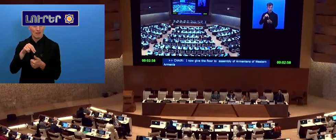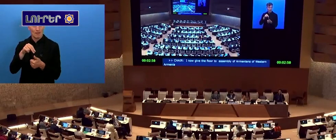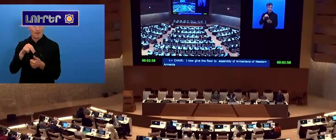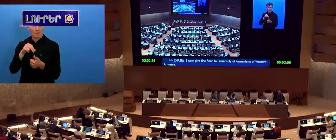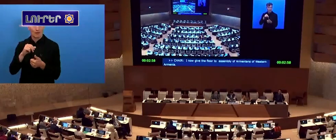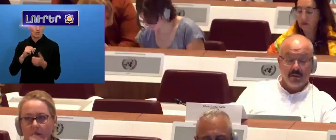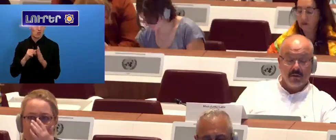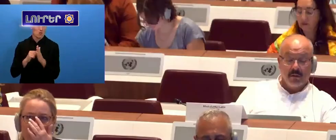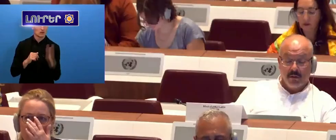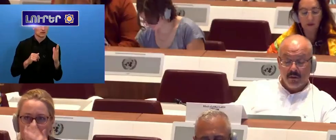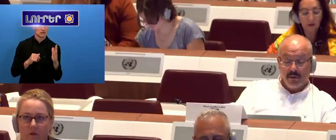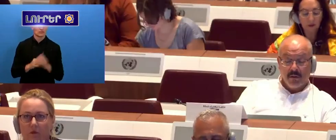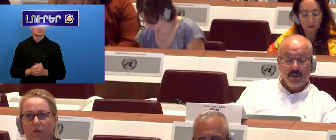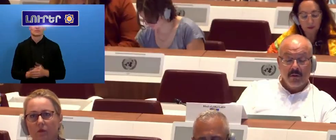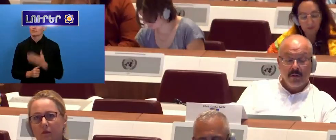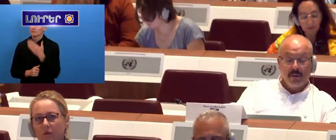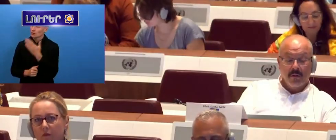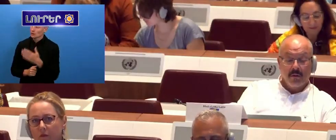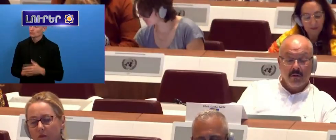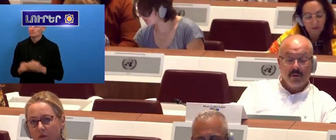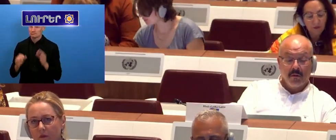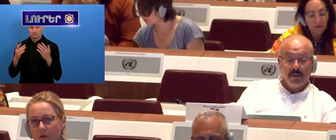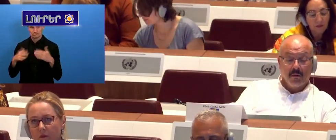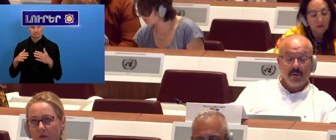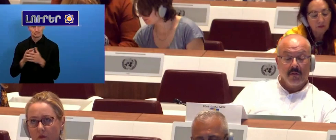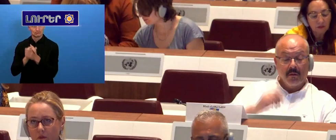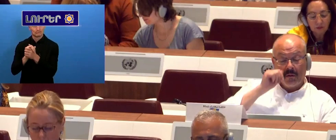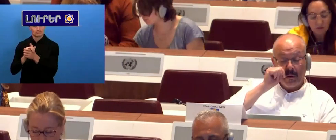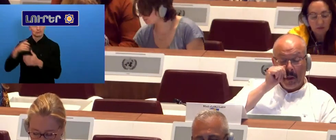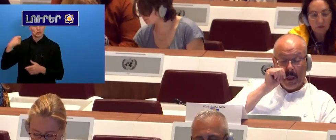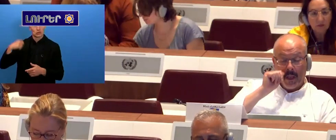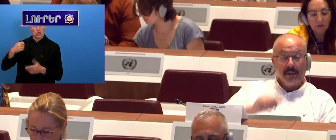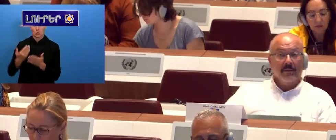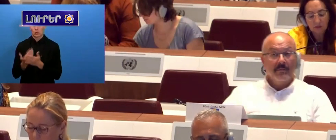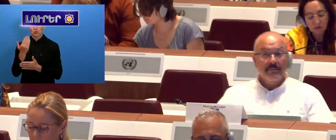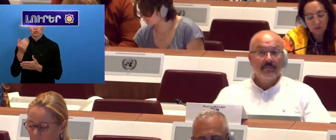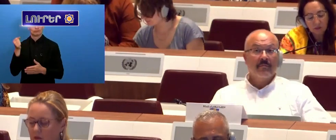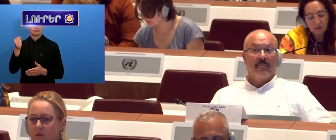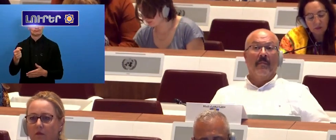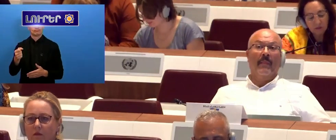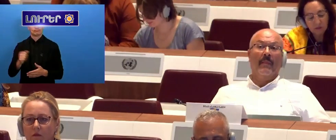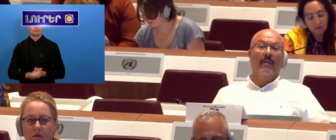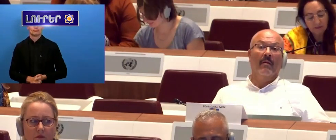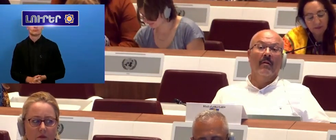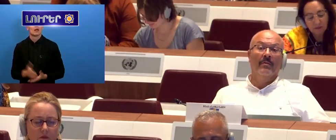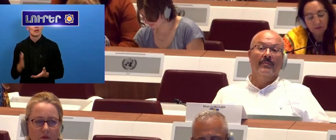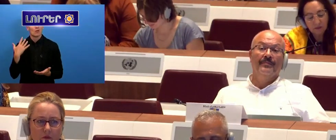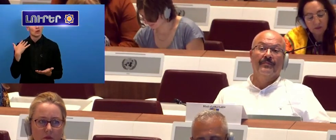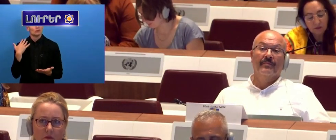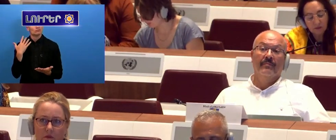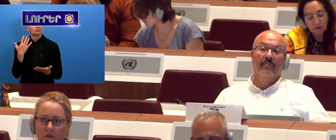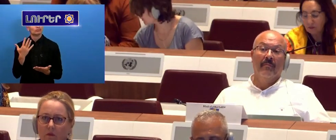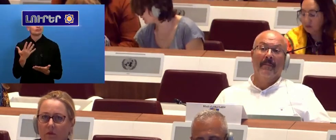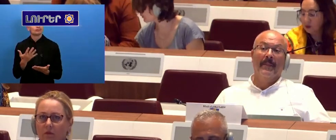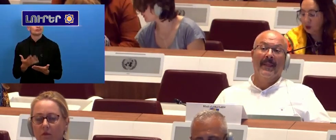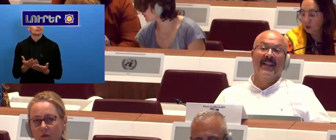ասրճակագիրը պետք է հիմք դնեին բնիկ ժողովուրդներու նկատմամբ ՄԱԿ-ի անդամ երկրներու վերաբերմունքին փոփոխությանը։ Ճշտած է, որ բնիկ ժողովուրդներն ունեն իրենց